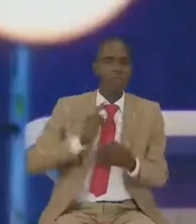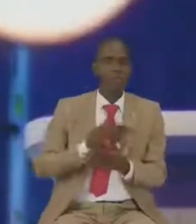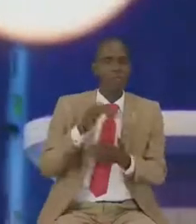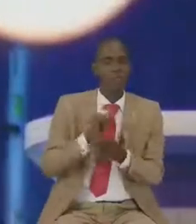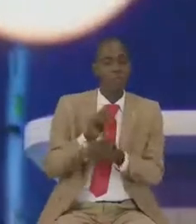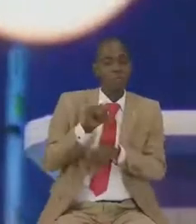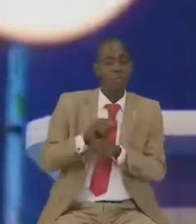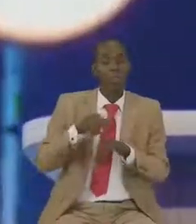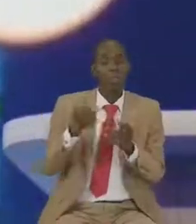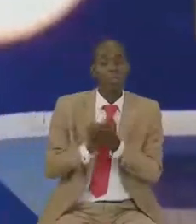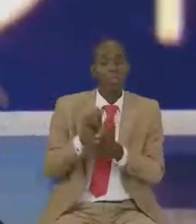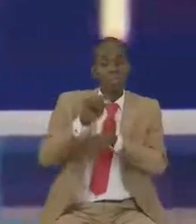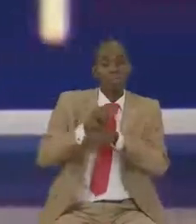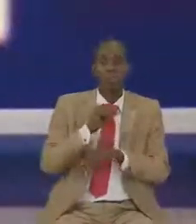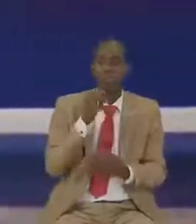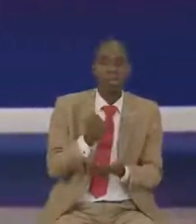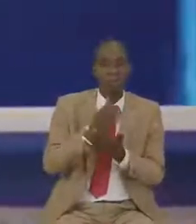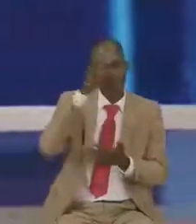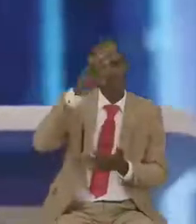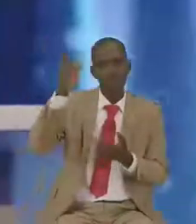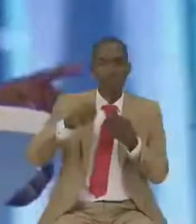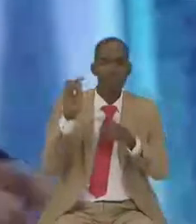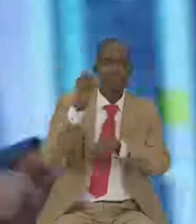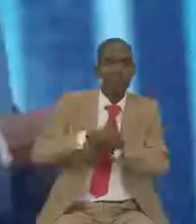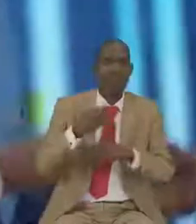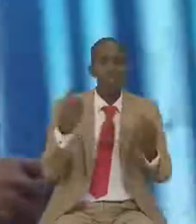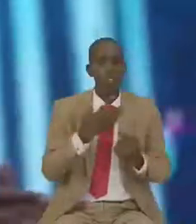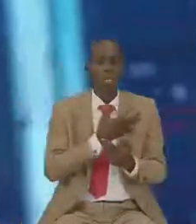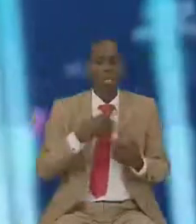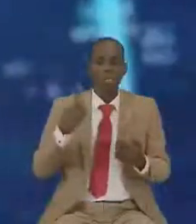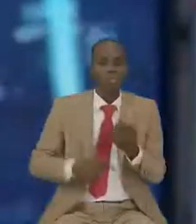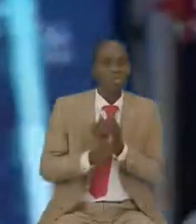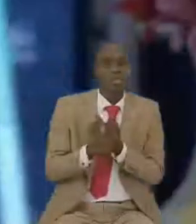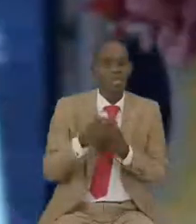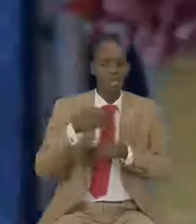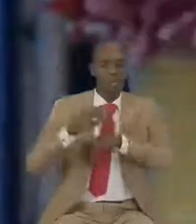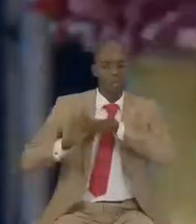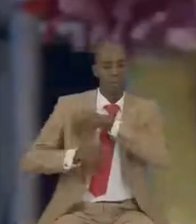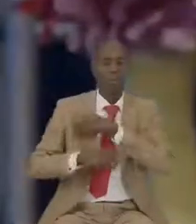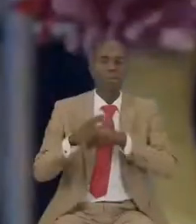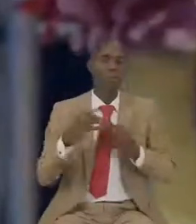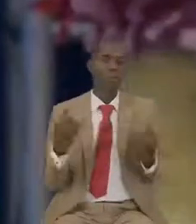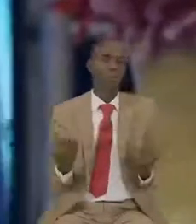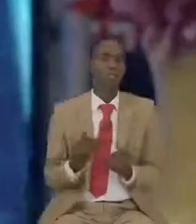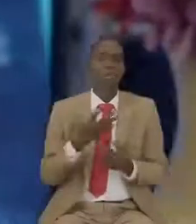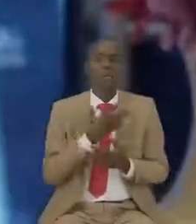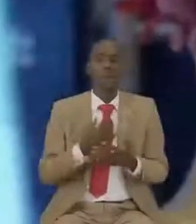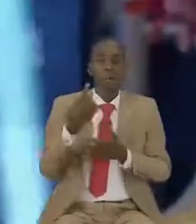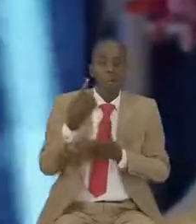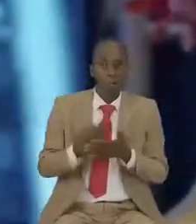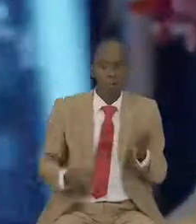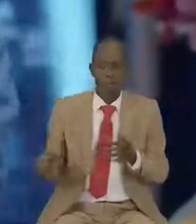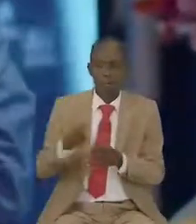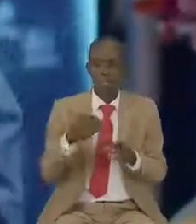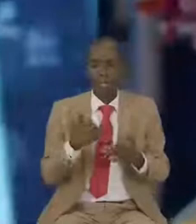Nos aïeux, par la tradition-là, ils n'ont pas vaincu le péché et les conséquences du péché ou les